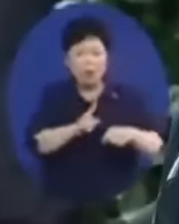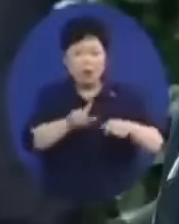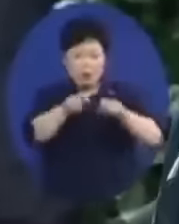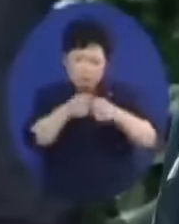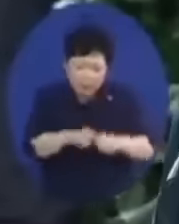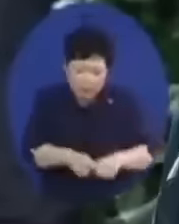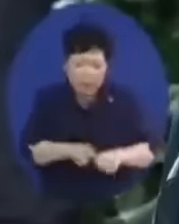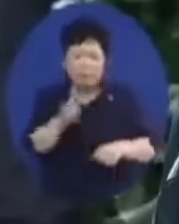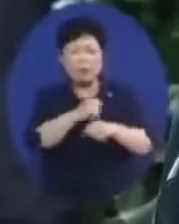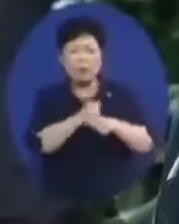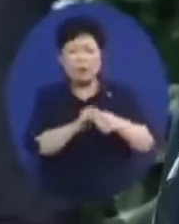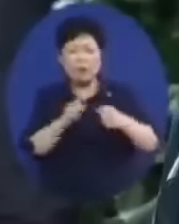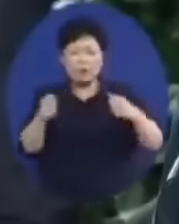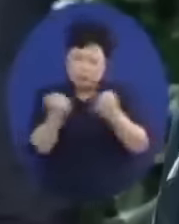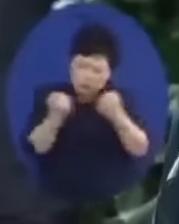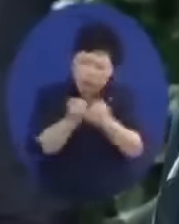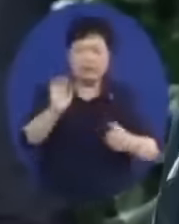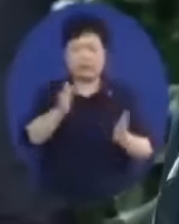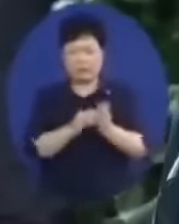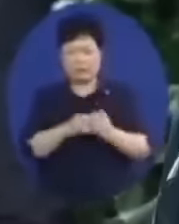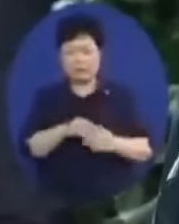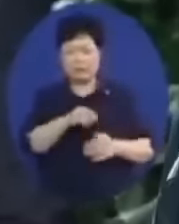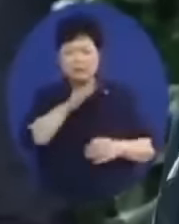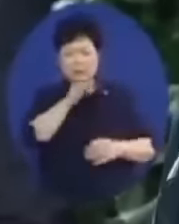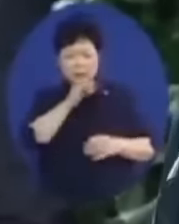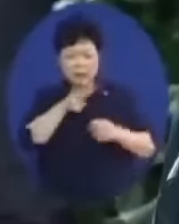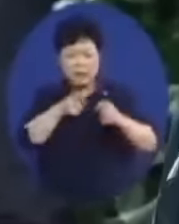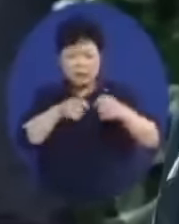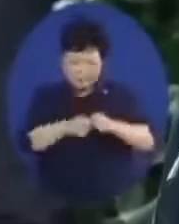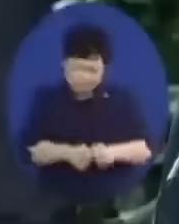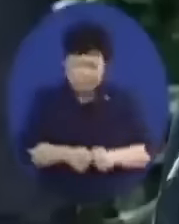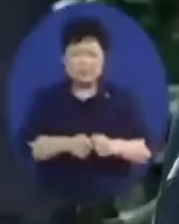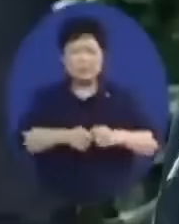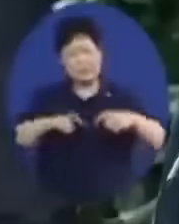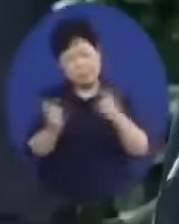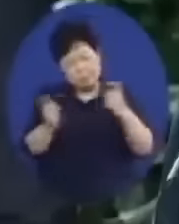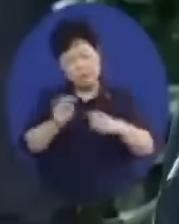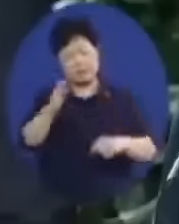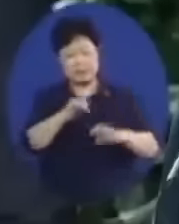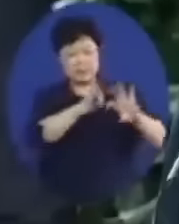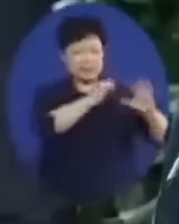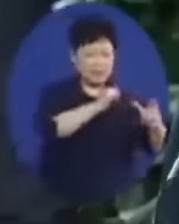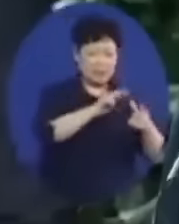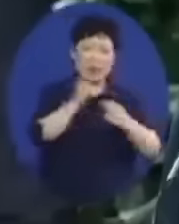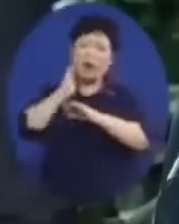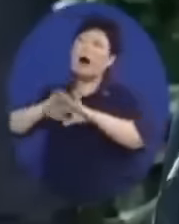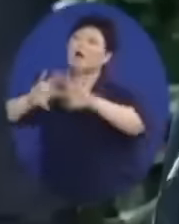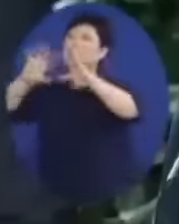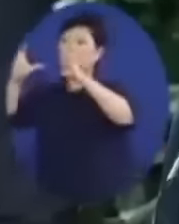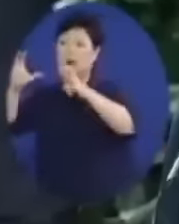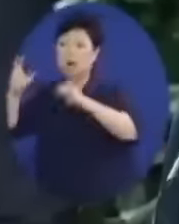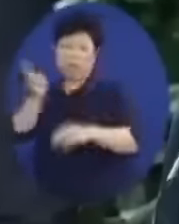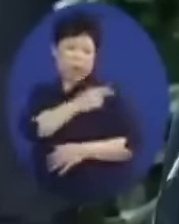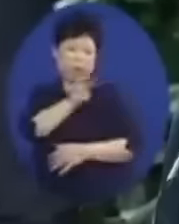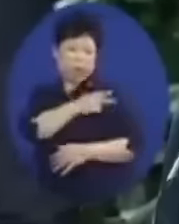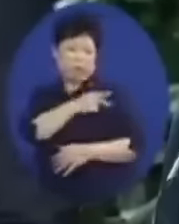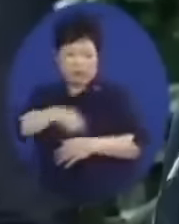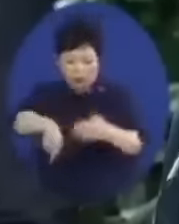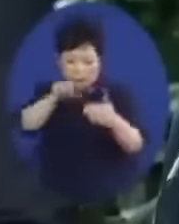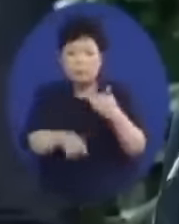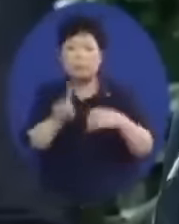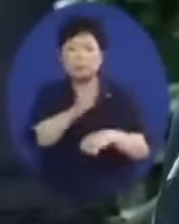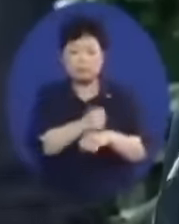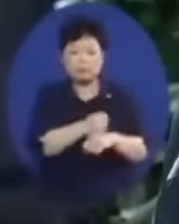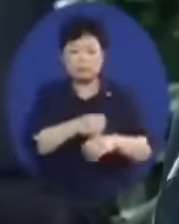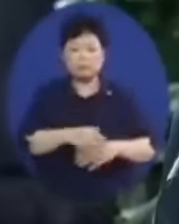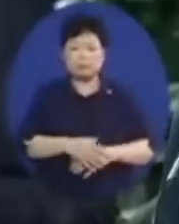사사건건이 시비가 걸리는 것입니다. 시비가 안 걸리는 것이 없습니다. 이 세상 것과 하늘나라 것 가운데서